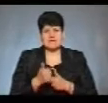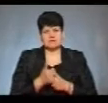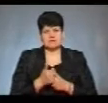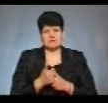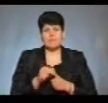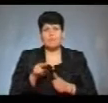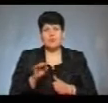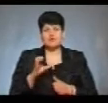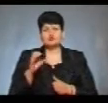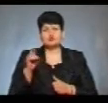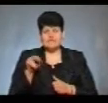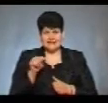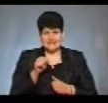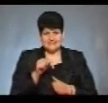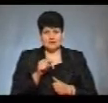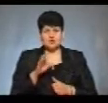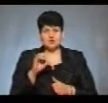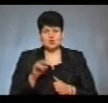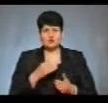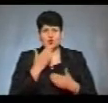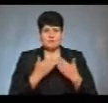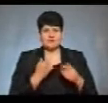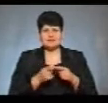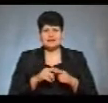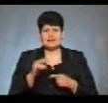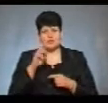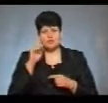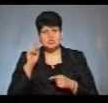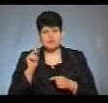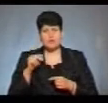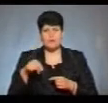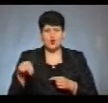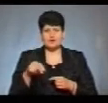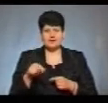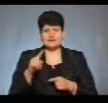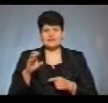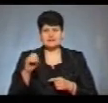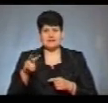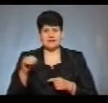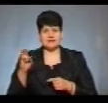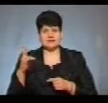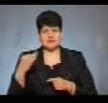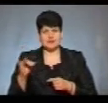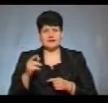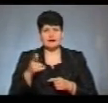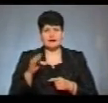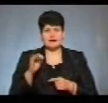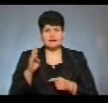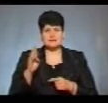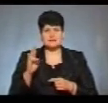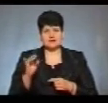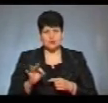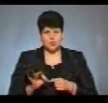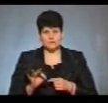по соціологічних, згідно цих соціологічних пунктів, які проводилися, це Тимошенко, це Порошенко, це Зеленський, це Гриценко.